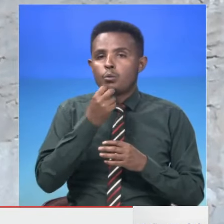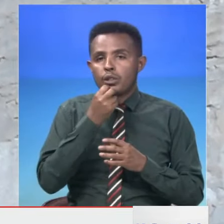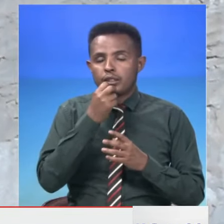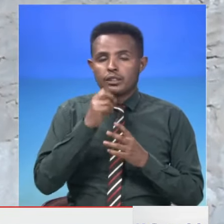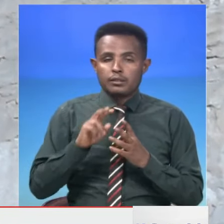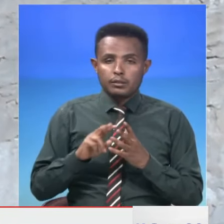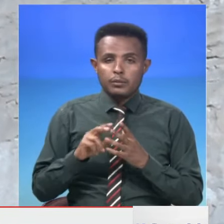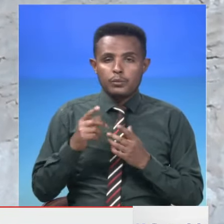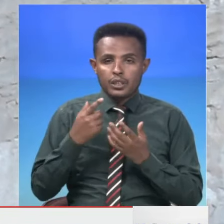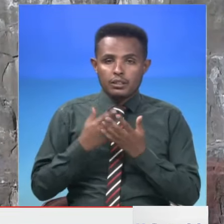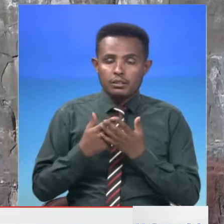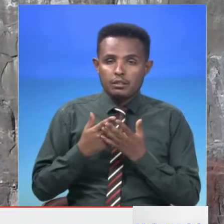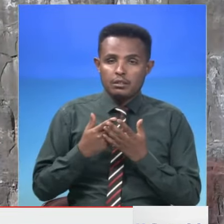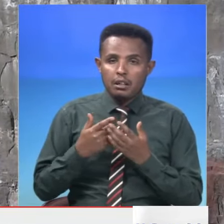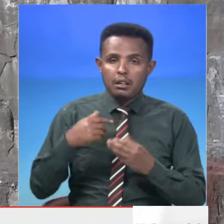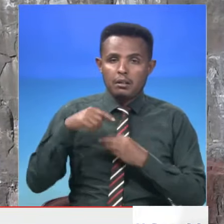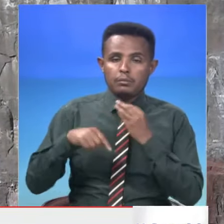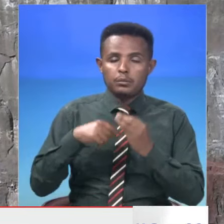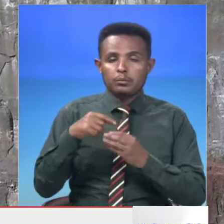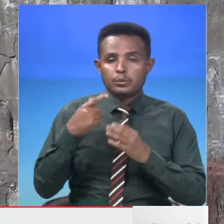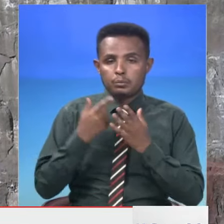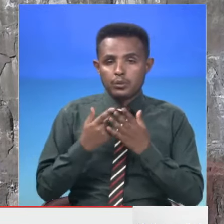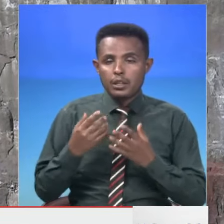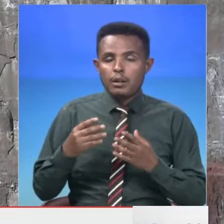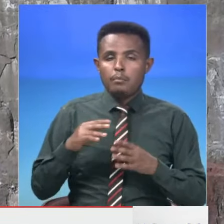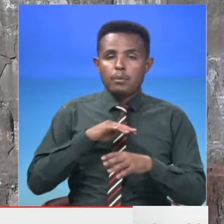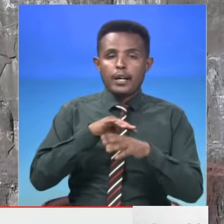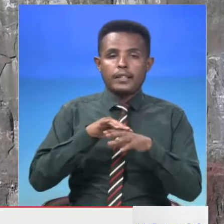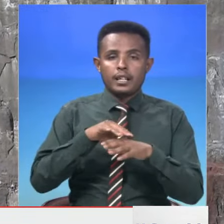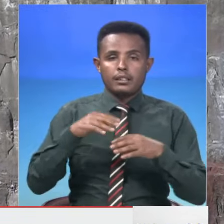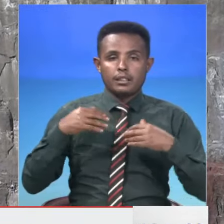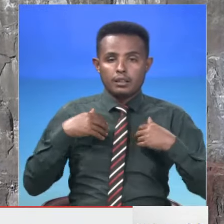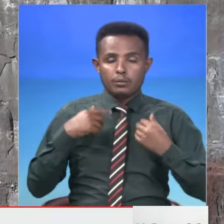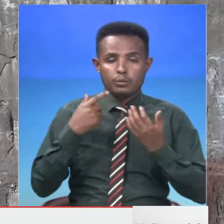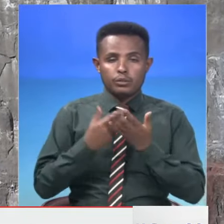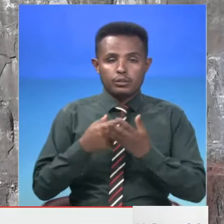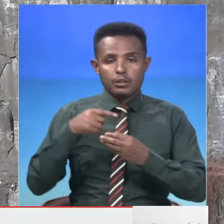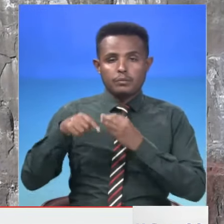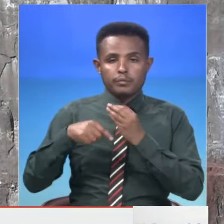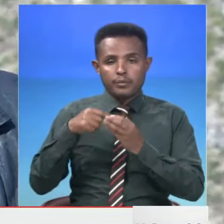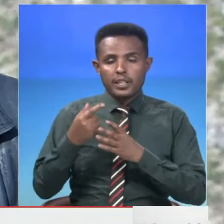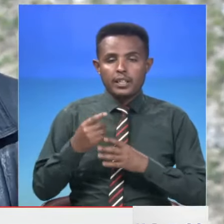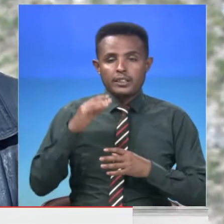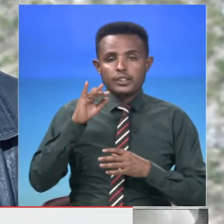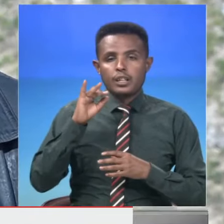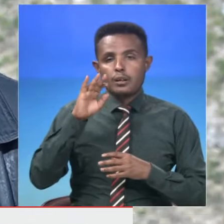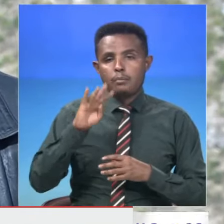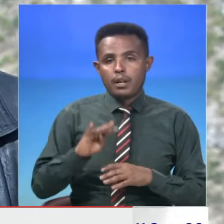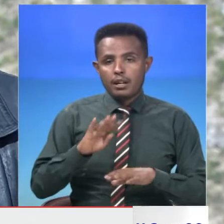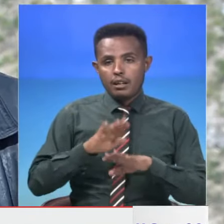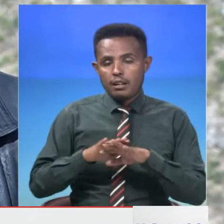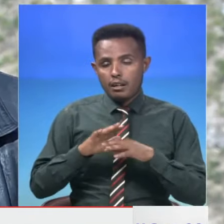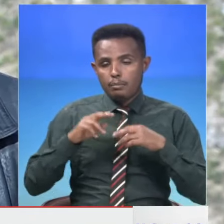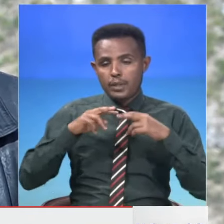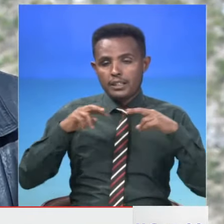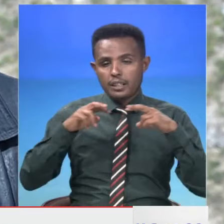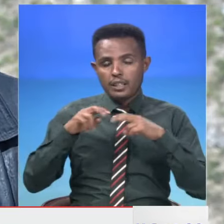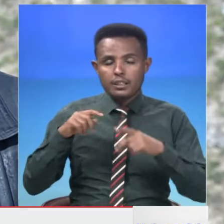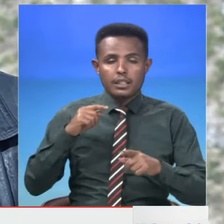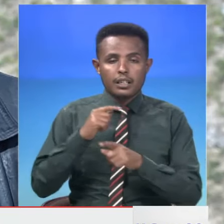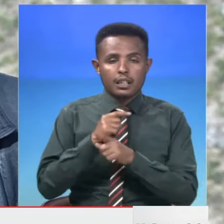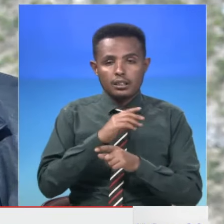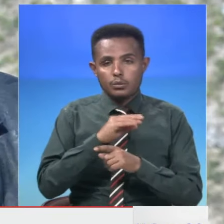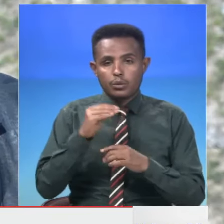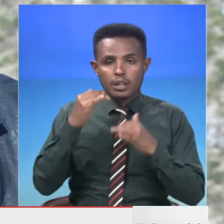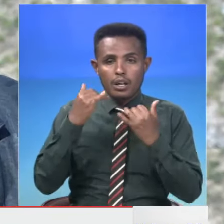ሚሊዮን ቶን በላይ የጅብሰም ማዕድናት አሉ። የግንባታ ሸዋ የሚገኝባቸውም አሉ በዚህ በጀማ ላይ እነኚህ እነኚህ ጥናቶች በጥናት የተረገጡ እና